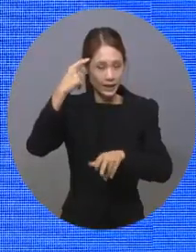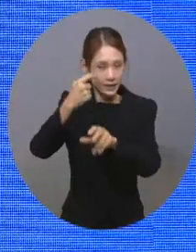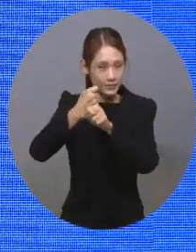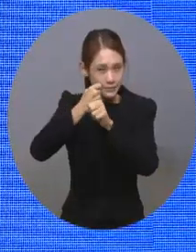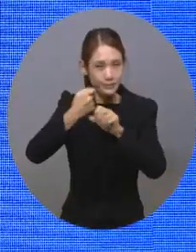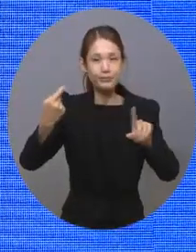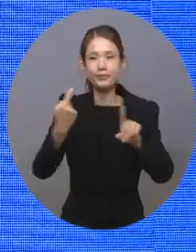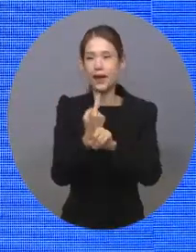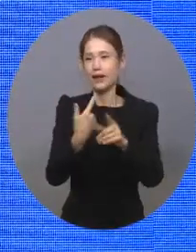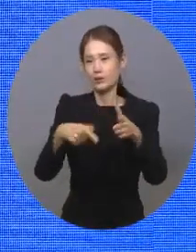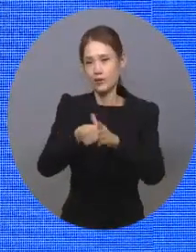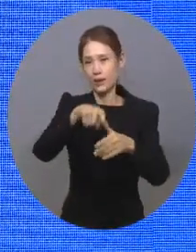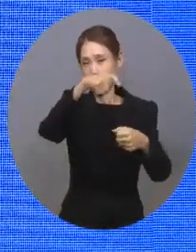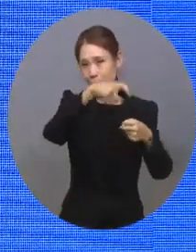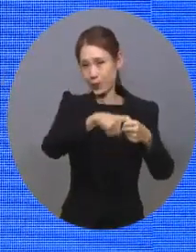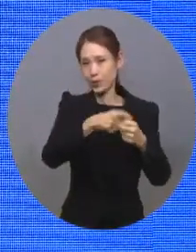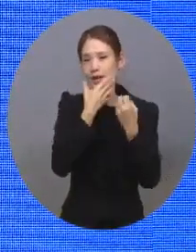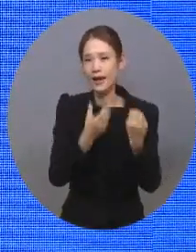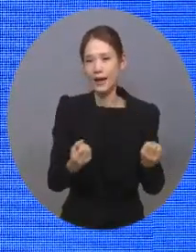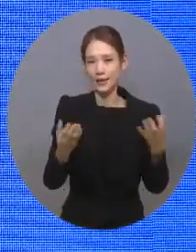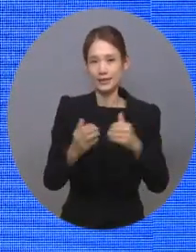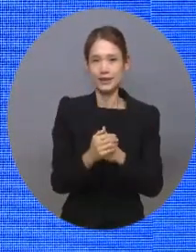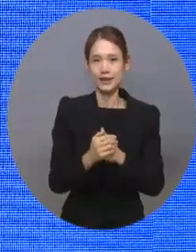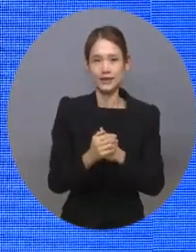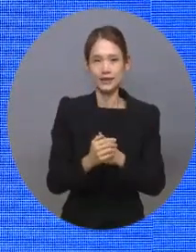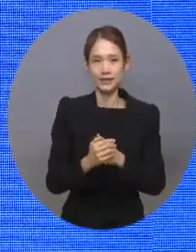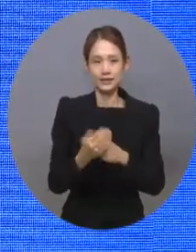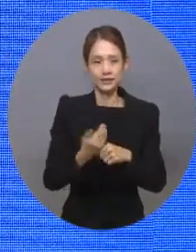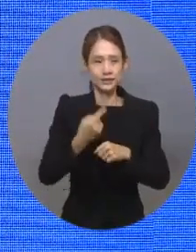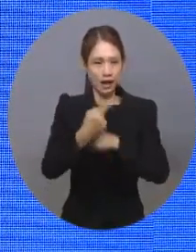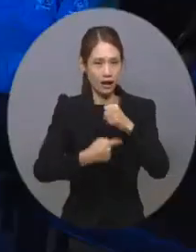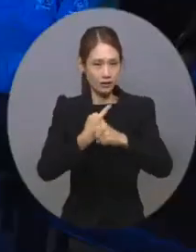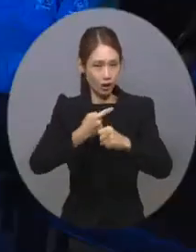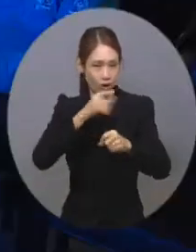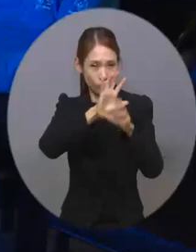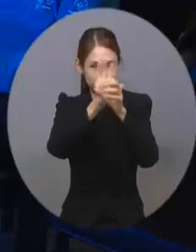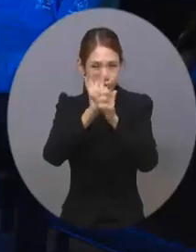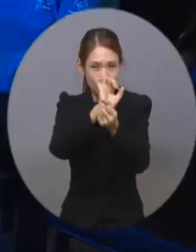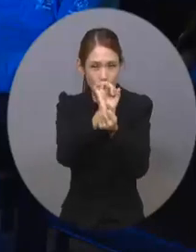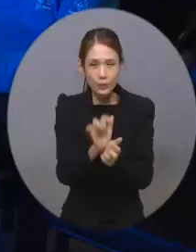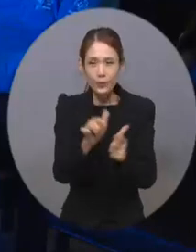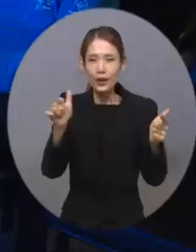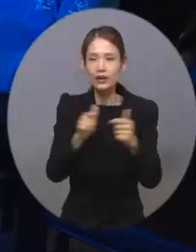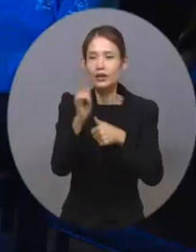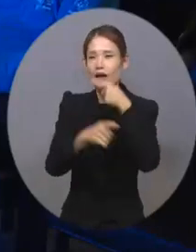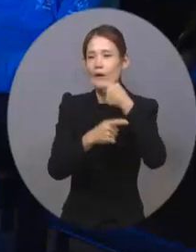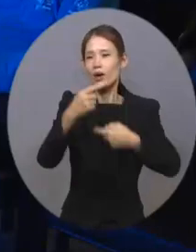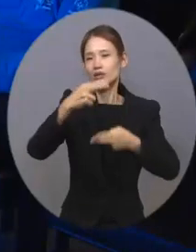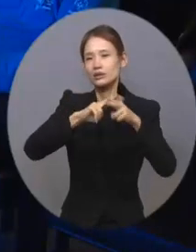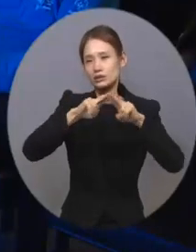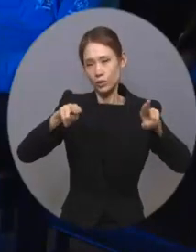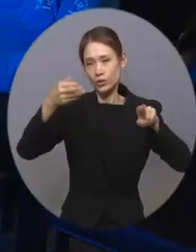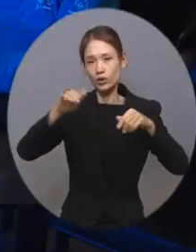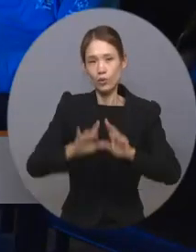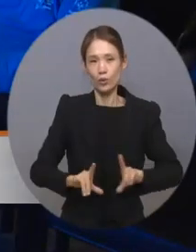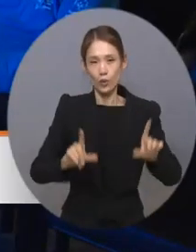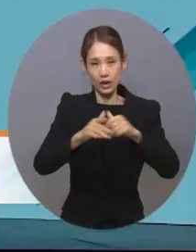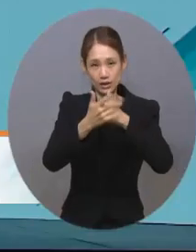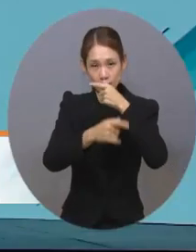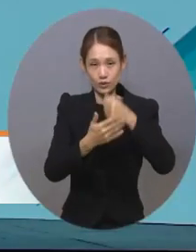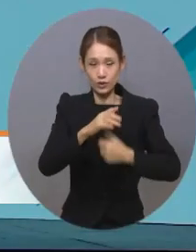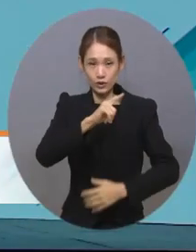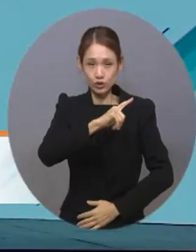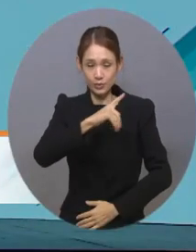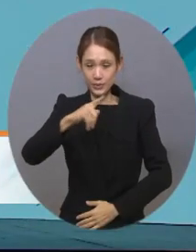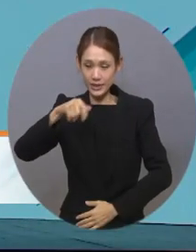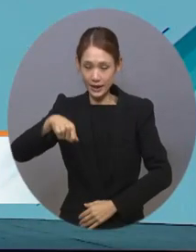위해 마련된 행사입니다. 지난해는 코로나19 확산으로 대회가 취소됐으나 올해는 대회 기간 GPS